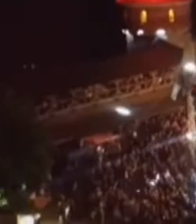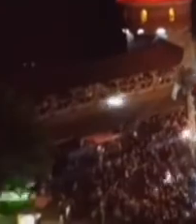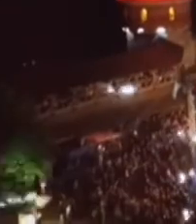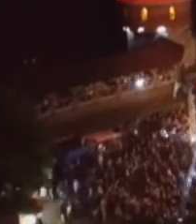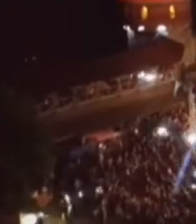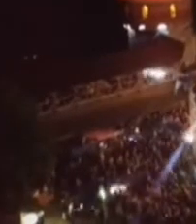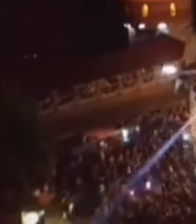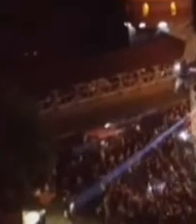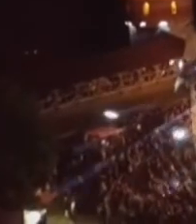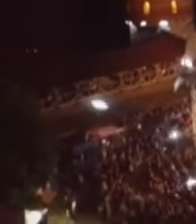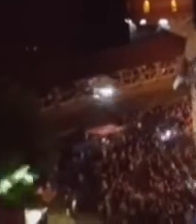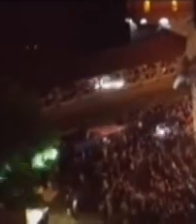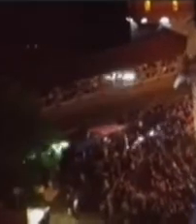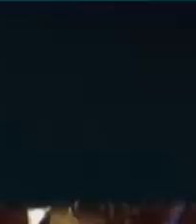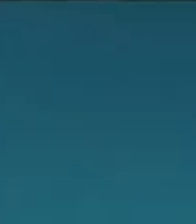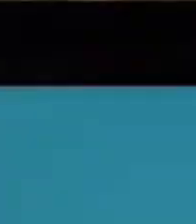Музика